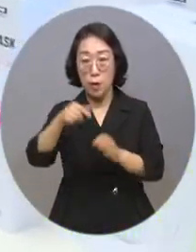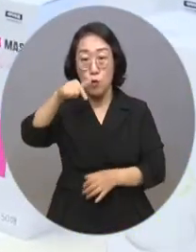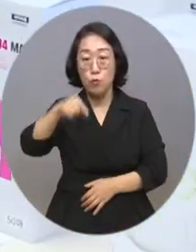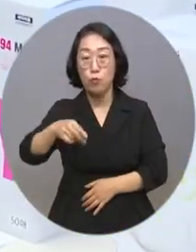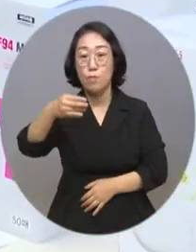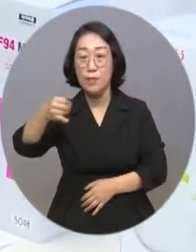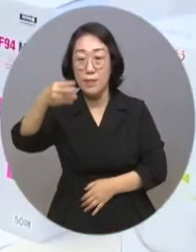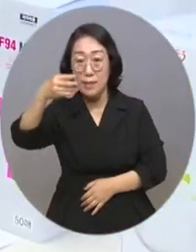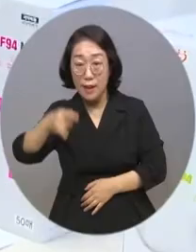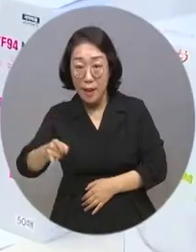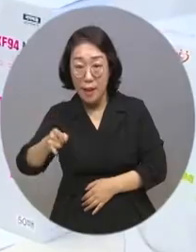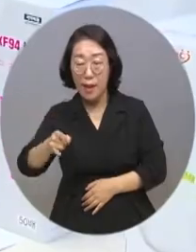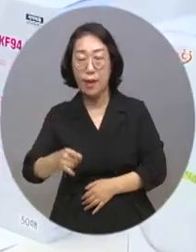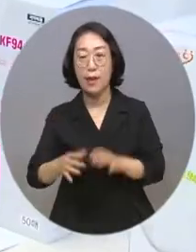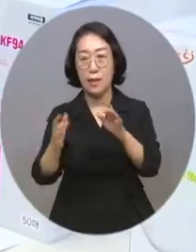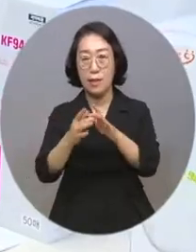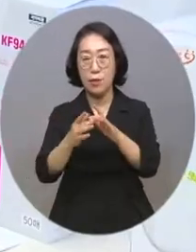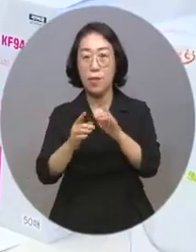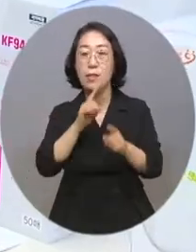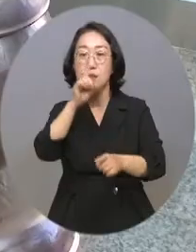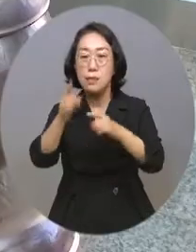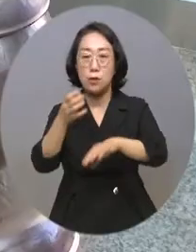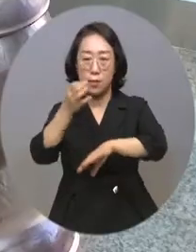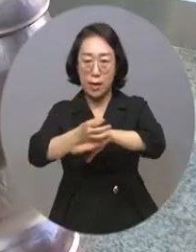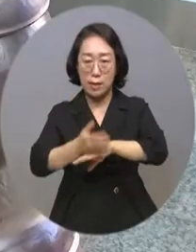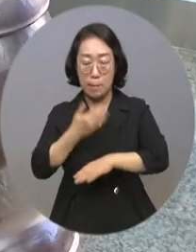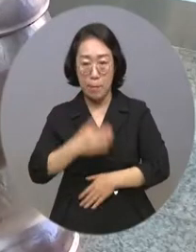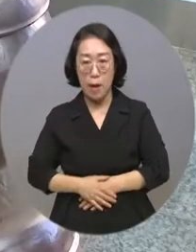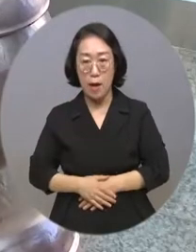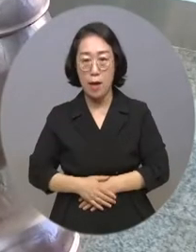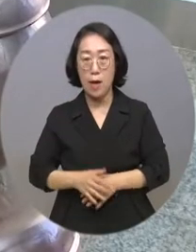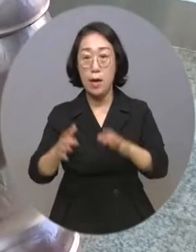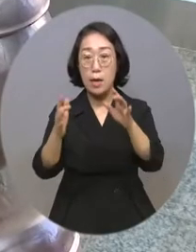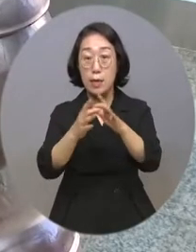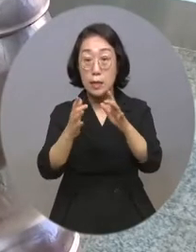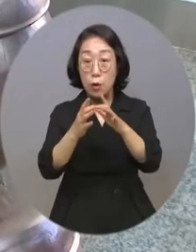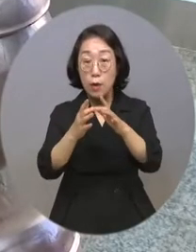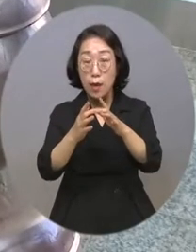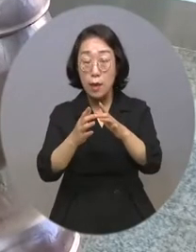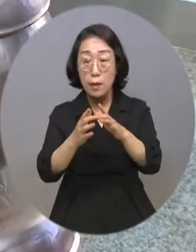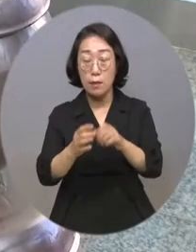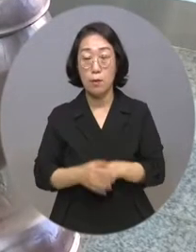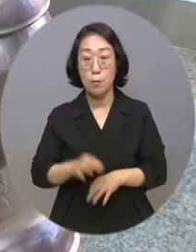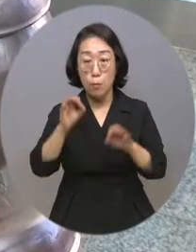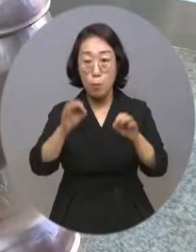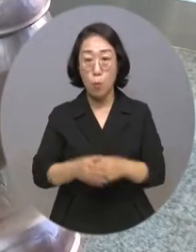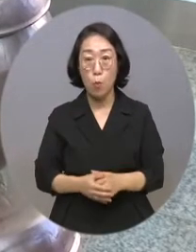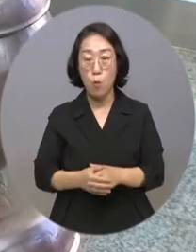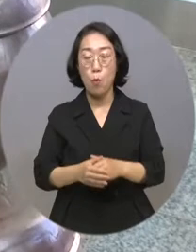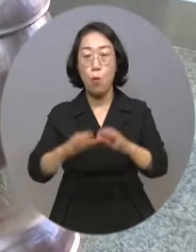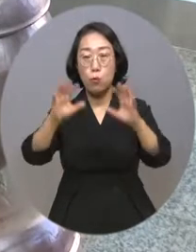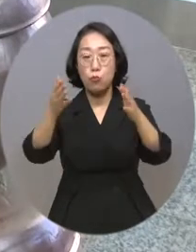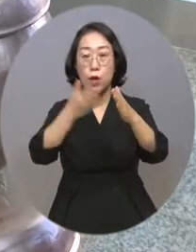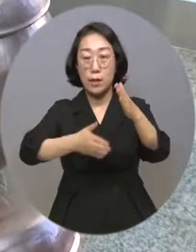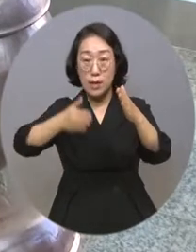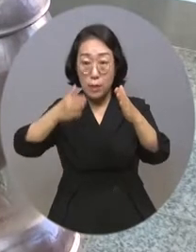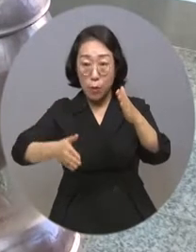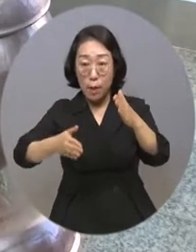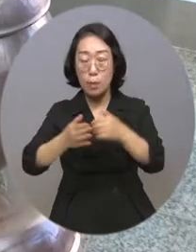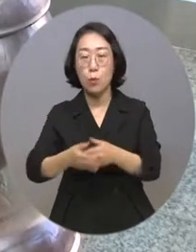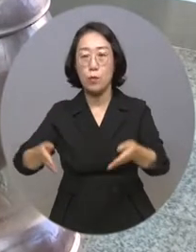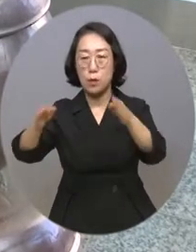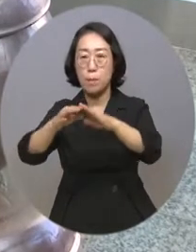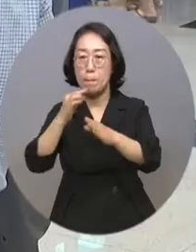통해 제품을 구매할 수 있습니다. 꿈드레 쇼핑몰은 국가기관이나 공공기관 사용자만 이용이